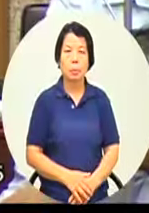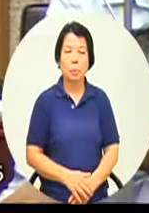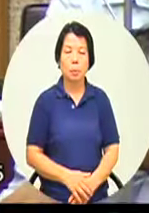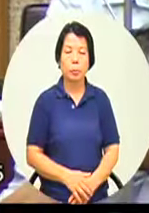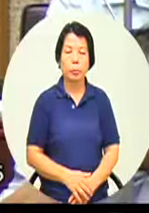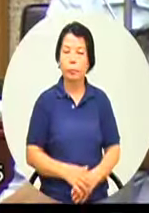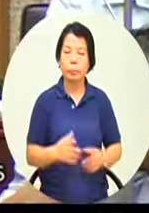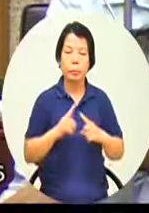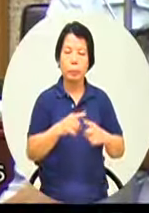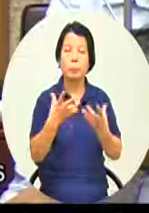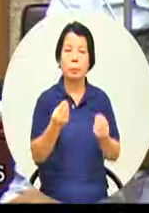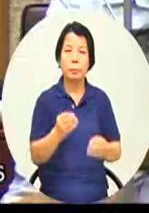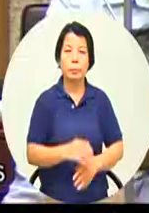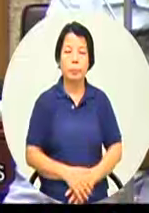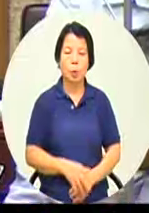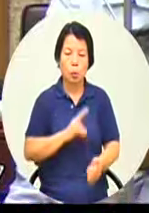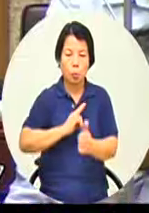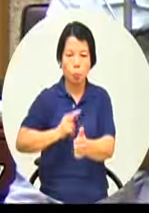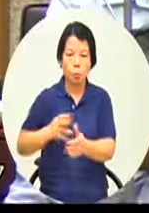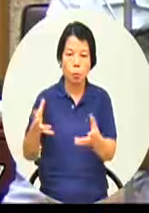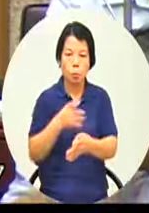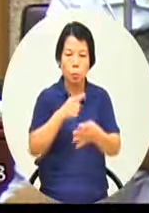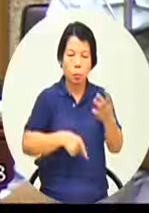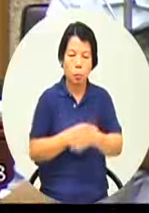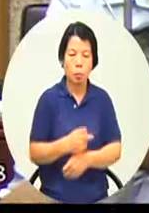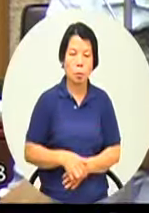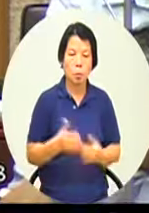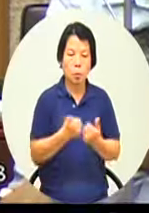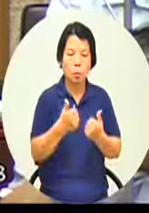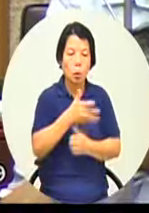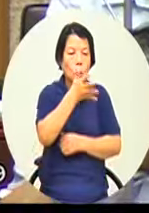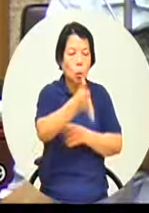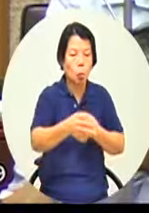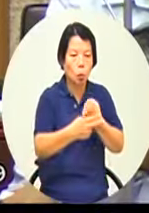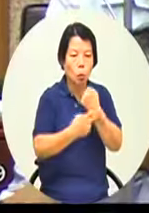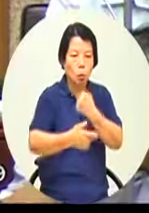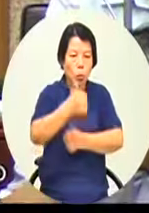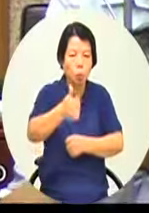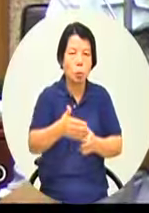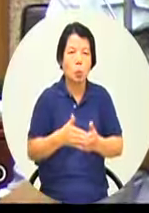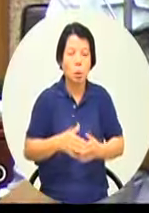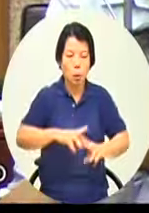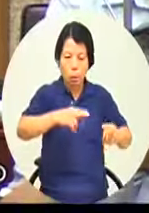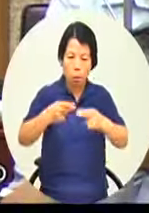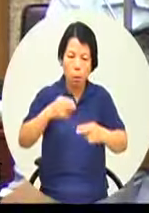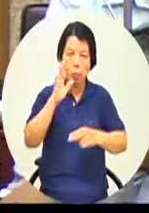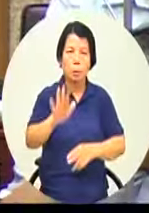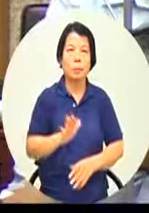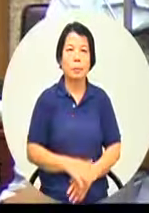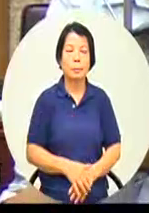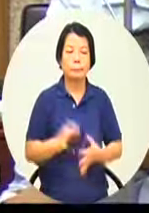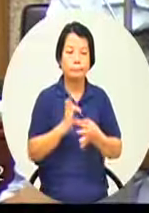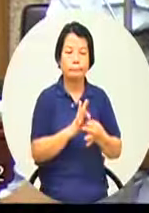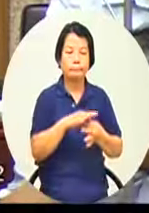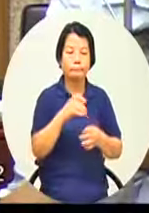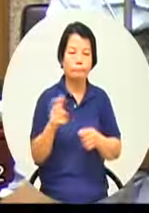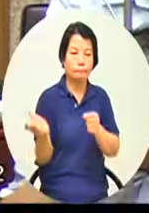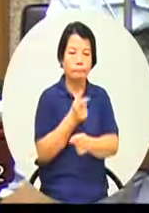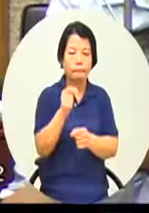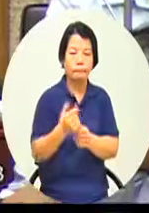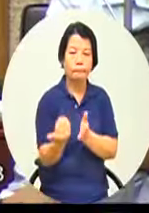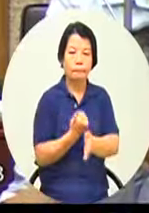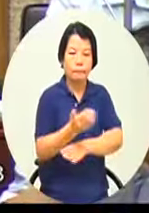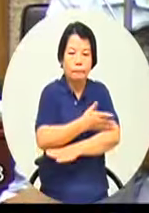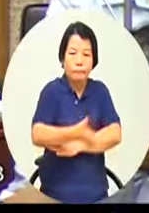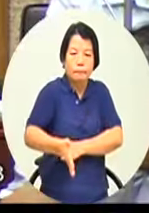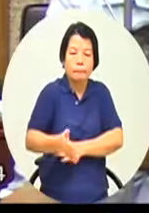去，那我们有派同仁会后有去问一下里长，是稍微还是有一些改善。那因为那一次的话前阵子确